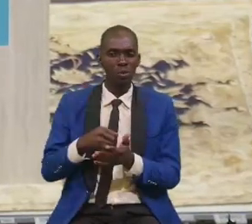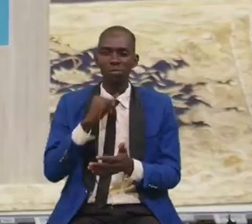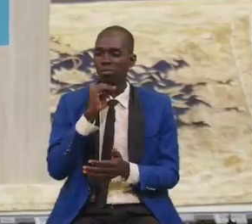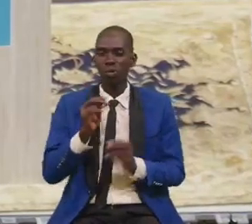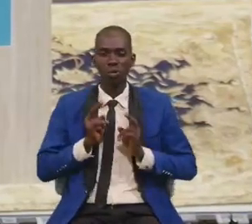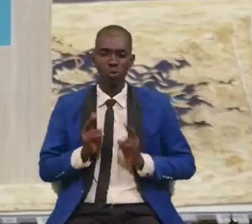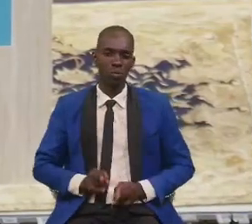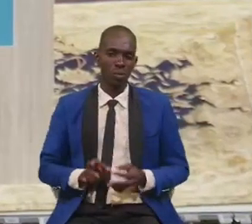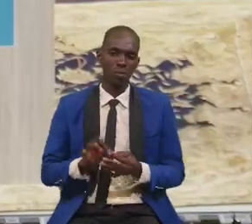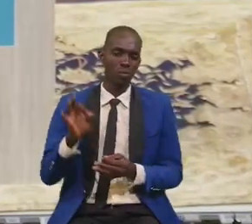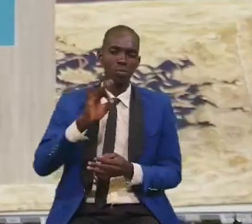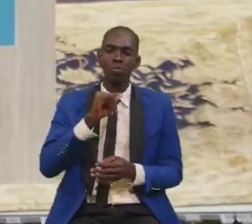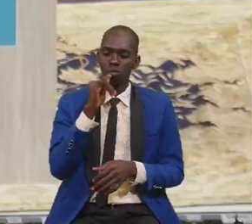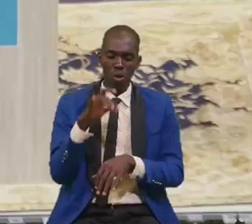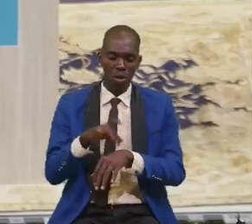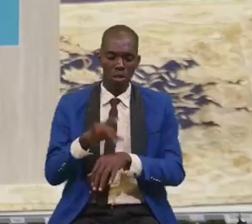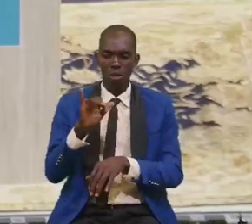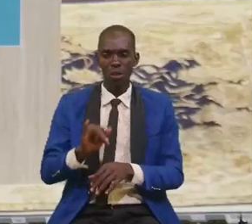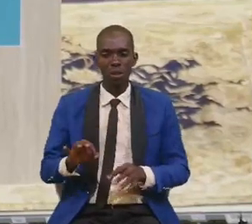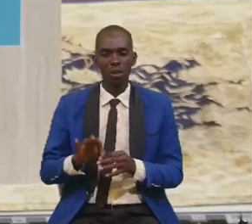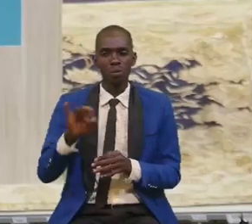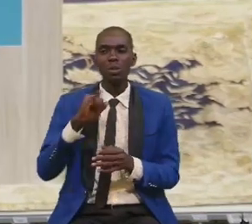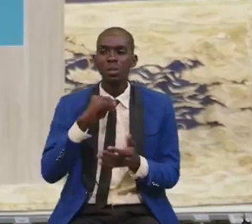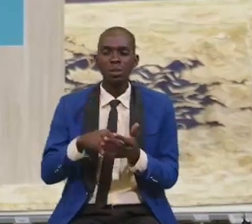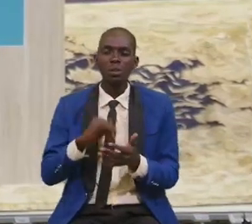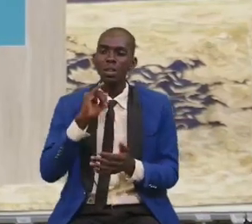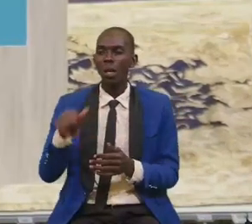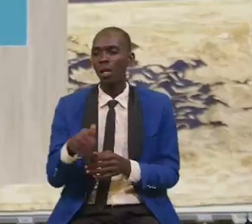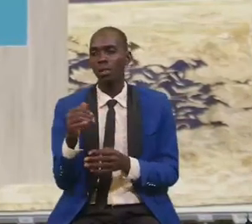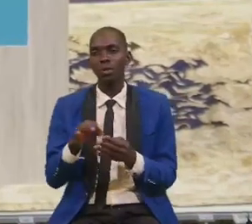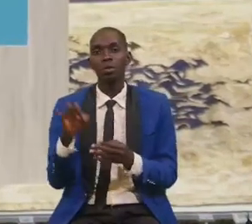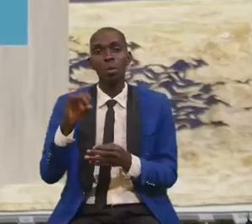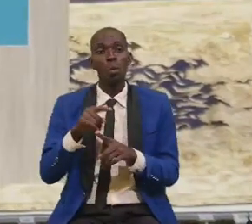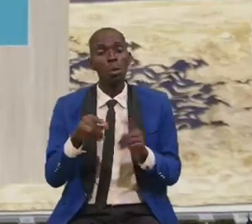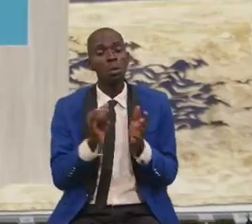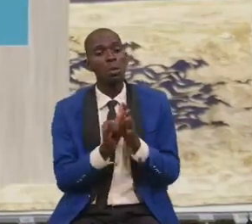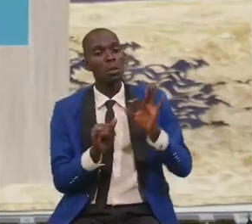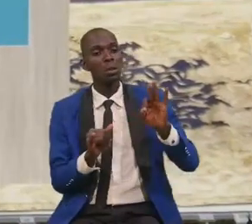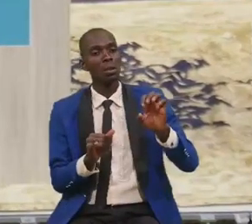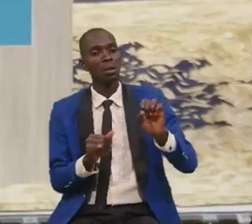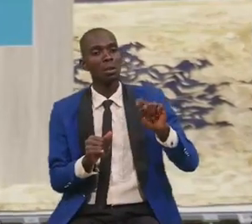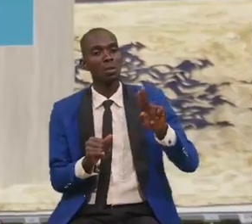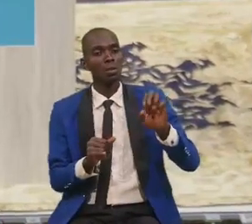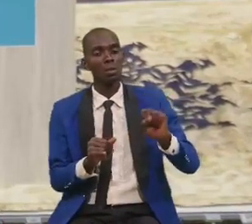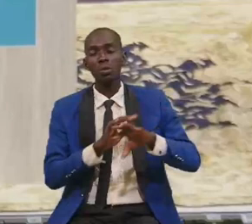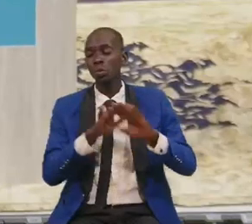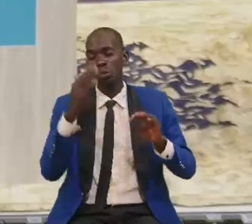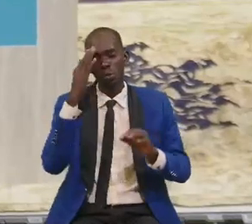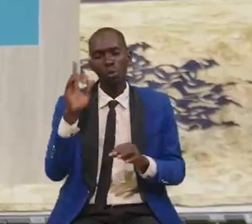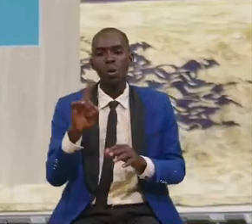esprit terrestre. Ça, c'est notre esprit. Mais l'homme ne savait pas d'où venait cet esprit. Pourquoi il dit, tu es